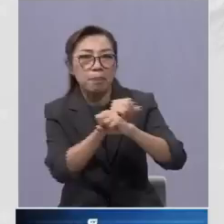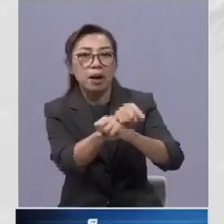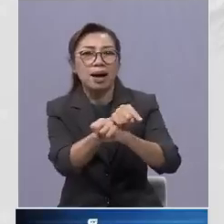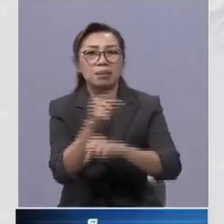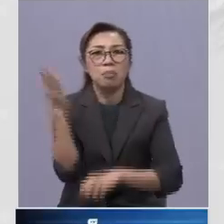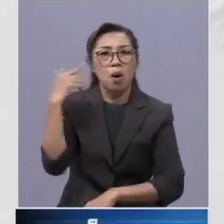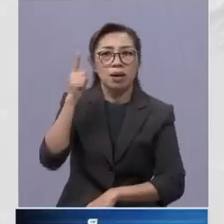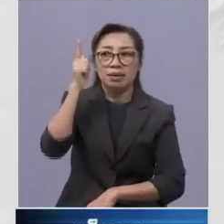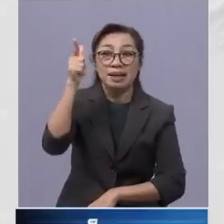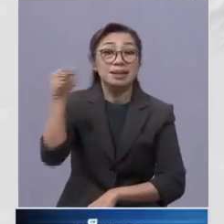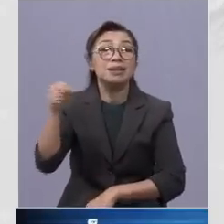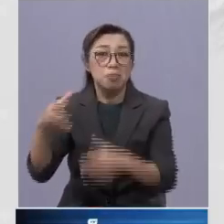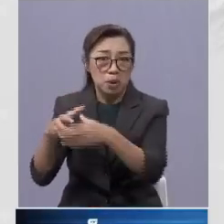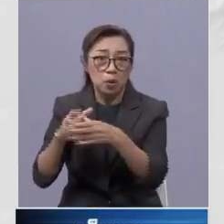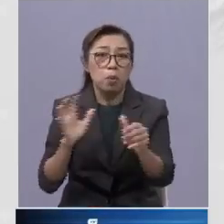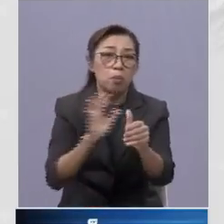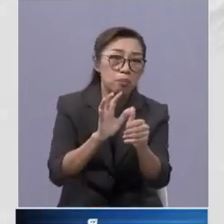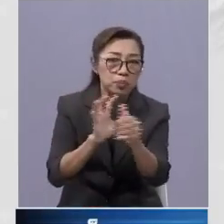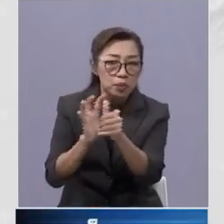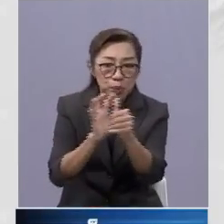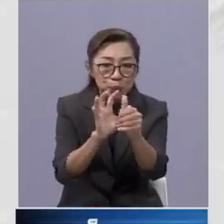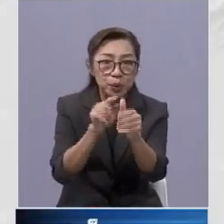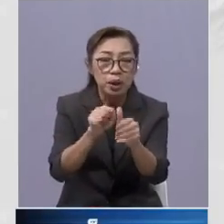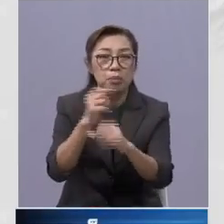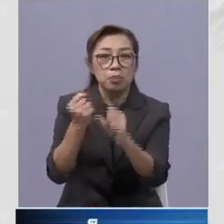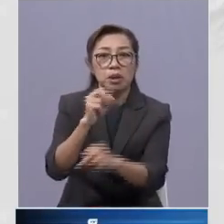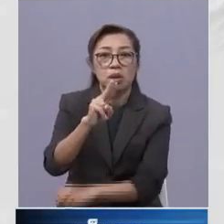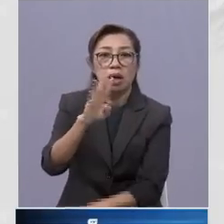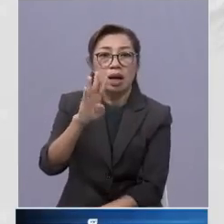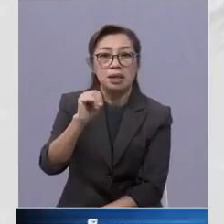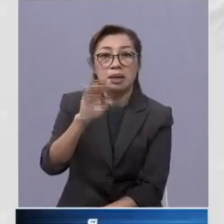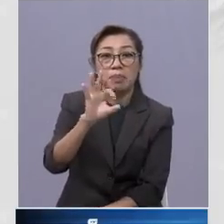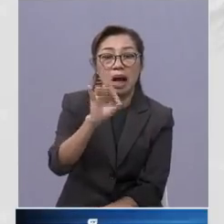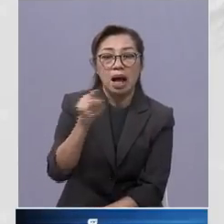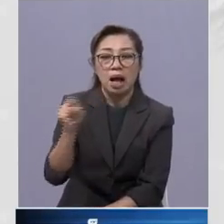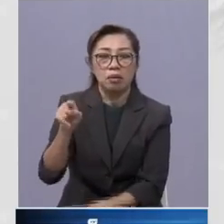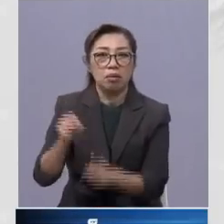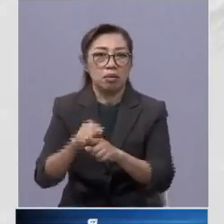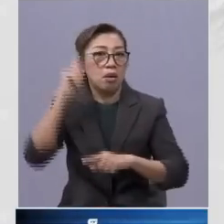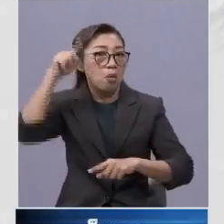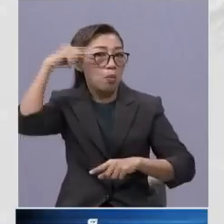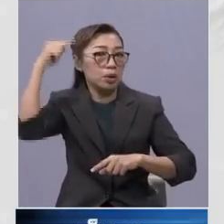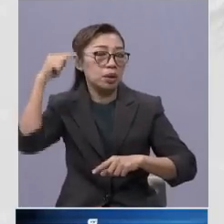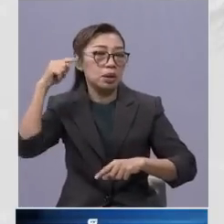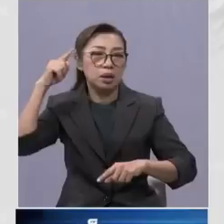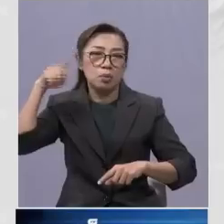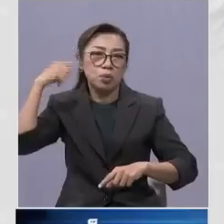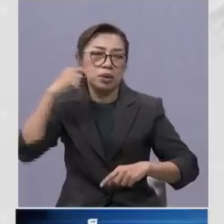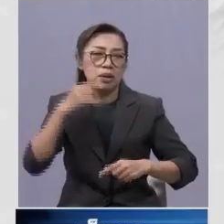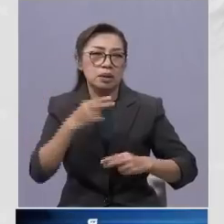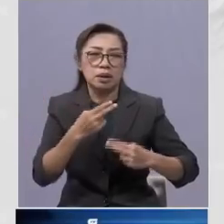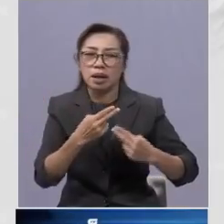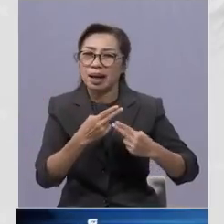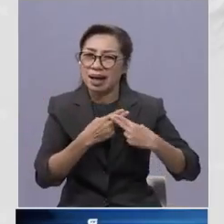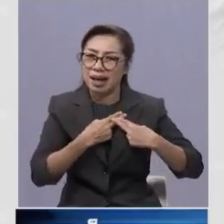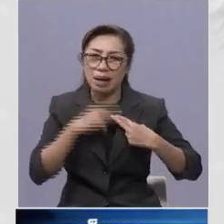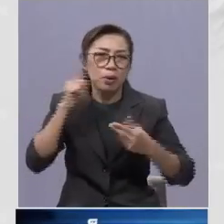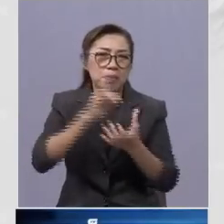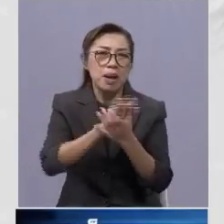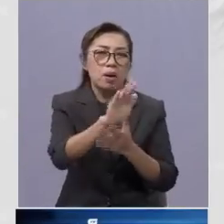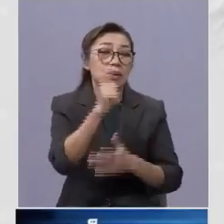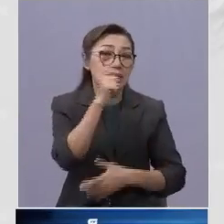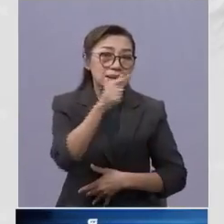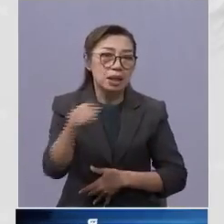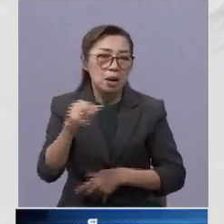กระทั่งปี2549ก็ได้เป็นหัวหน้าชุดคุ้มกันคุณหญิงพจมานดามาพงศ์ก่อนจะถูกคำสั่งย้ายนะครับ